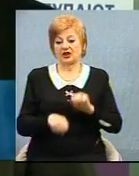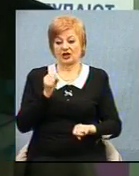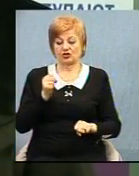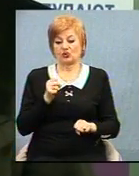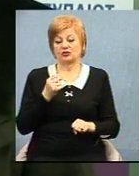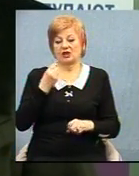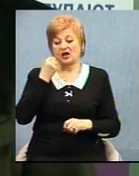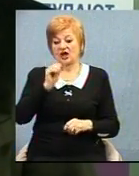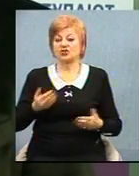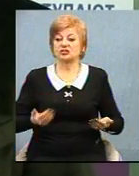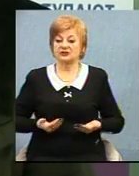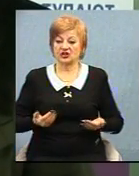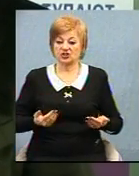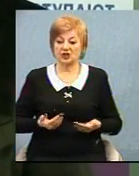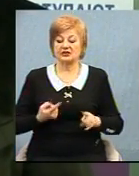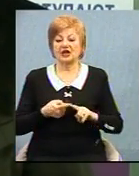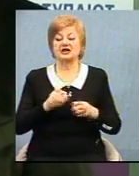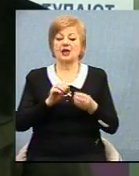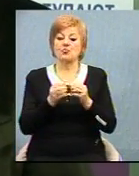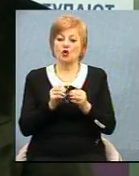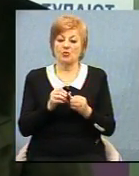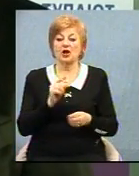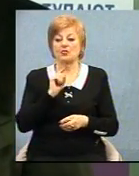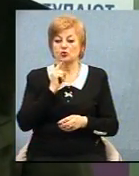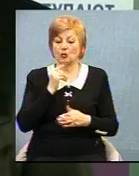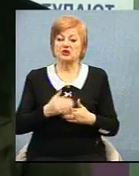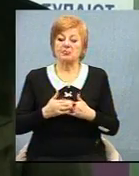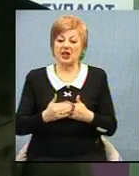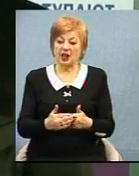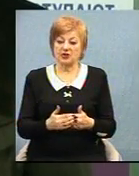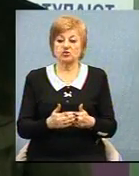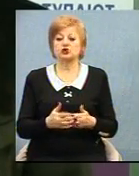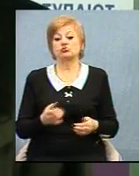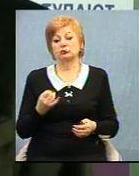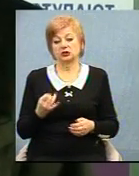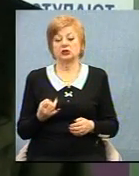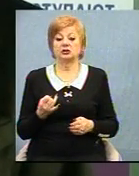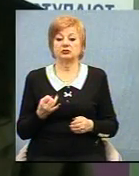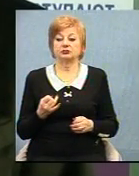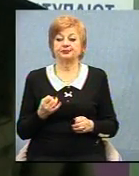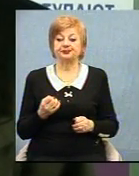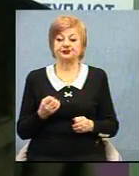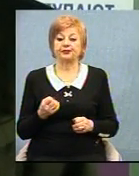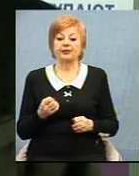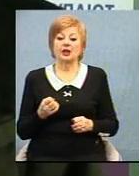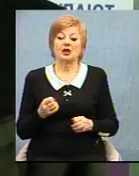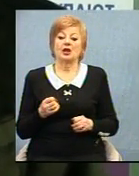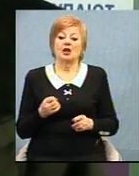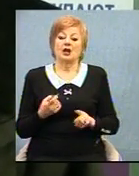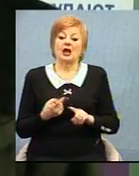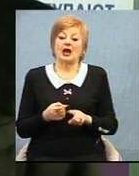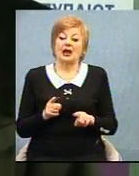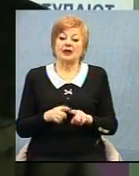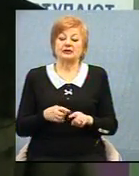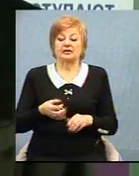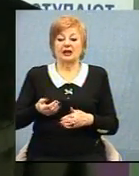жизни, это проблемы, трудности с беременностью. Ну и, так скажем, это